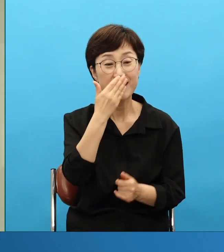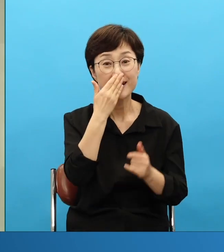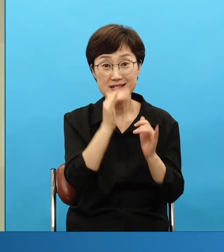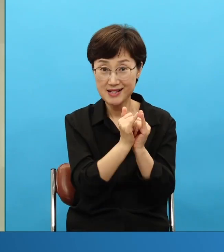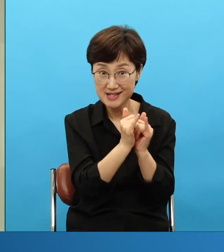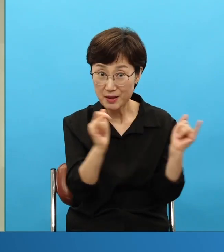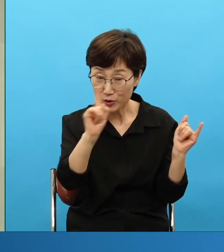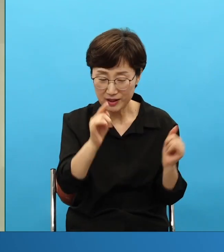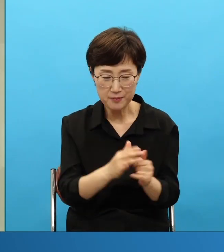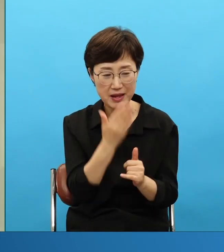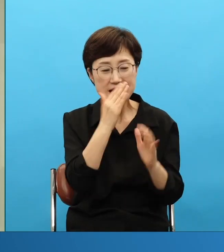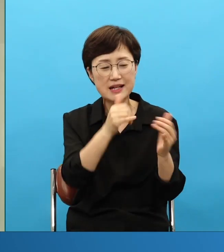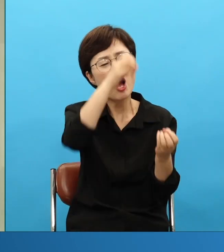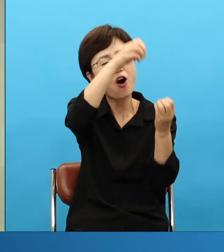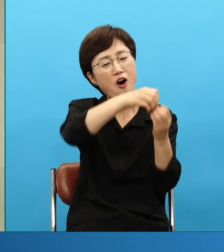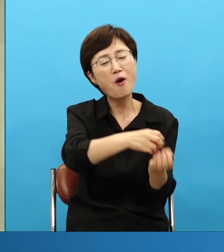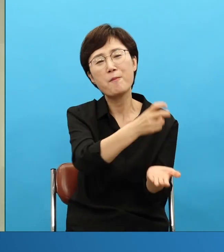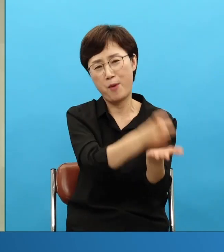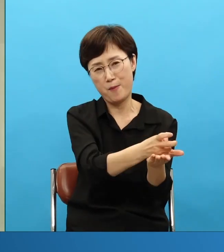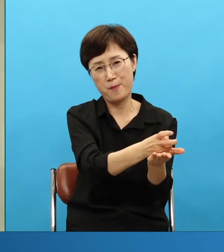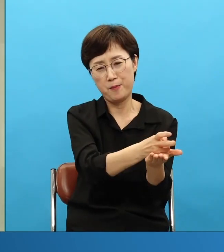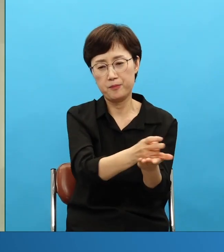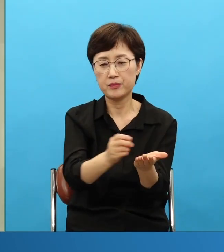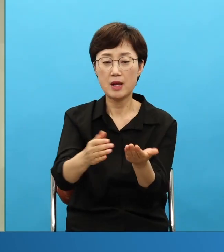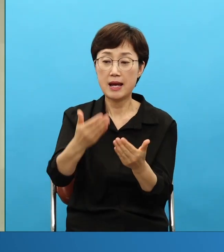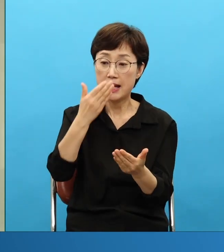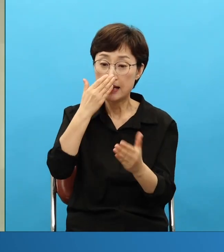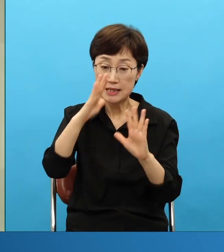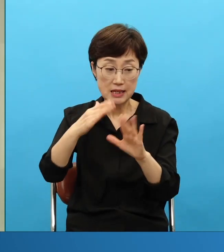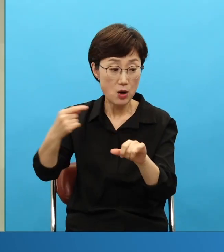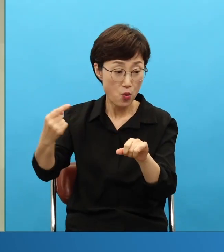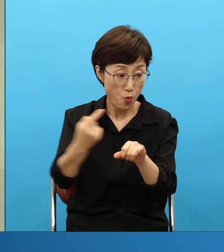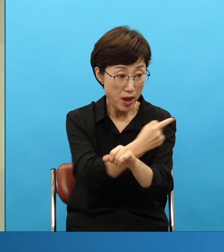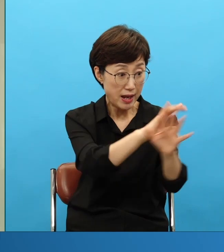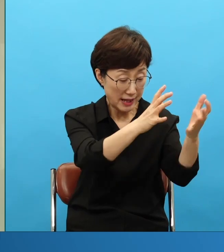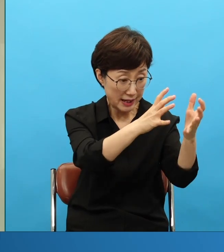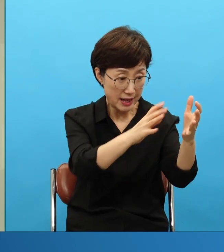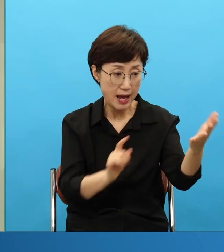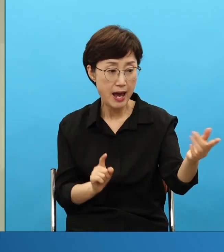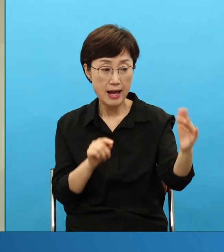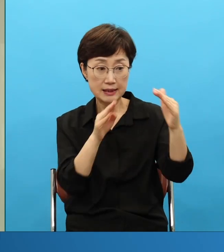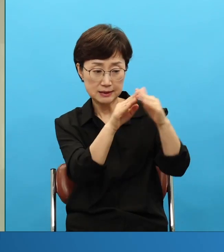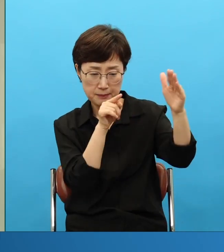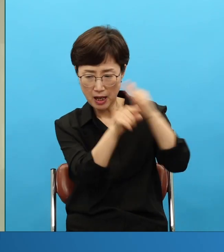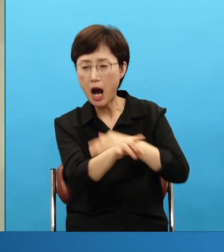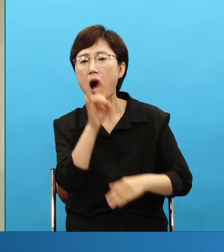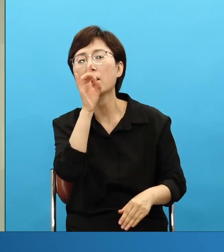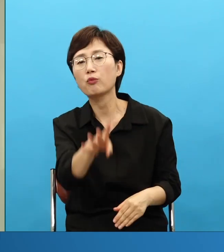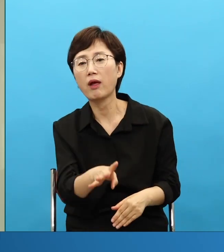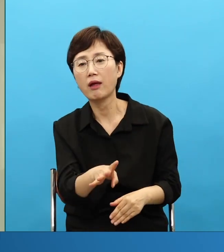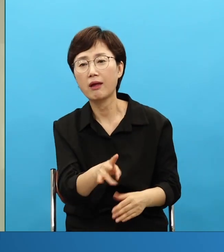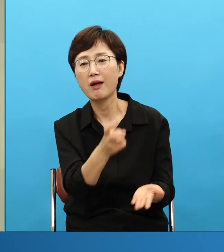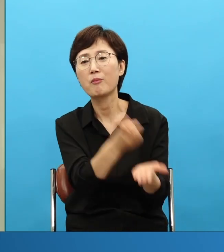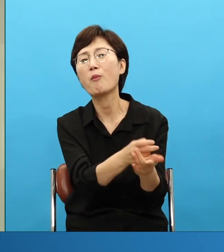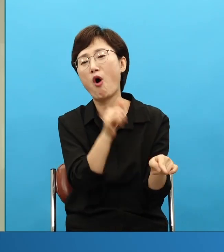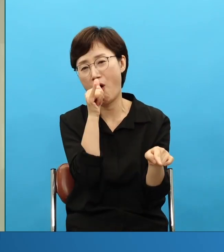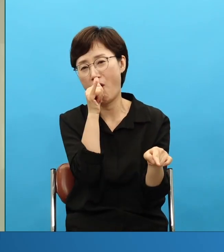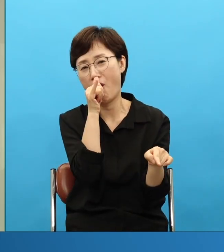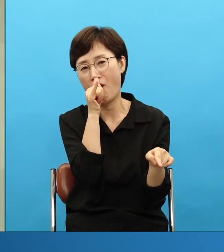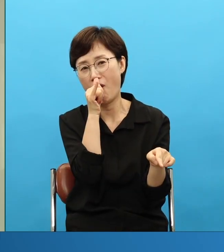마. 뭐 이렇게 있을 말 그걸 얘기 또 하는 The 거예요. Israelites, they had that law, oh, you should not go and eat in the home of a Gentile. That's what they were talking